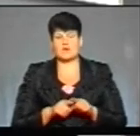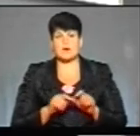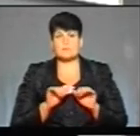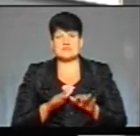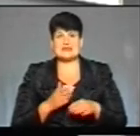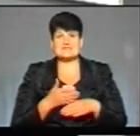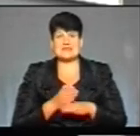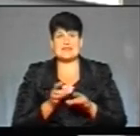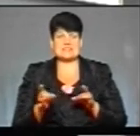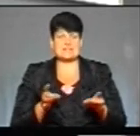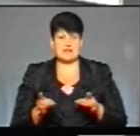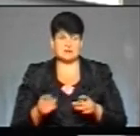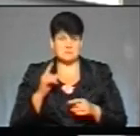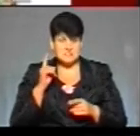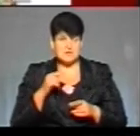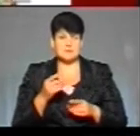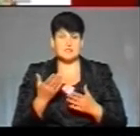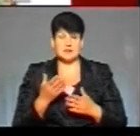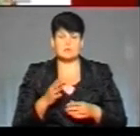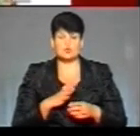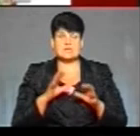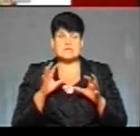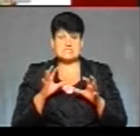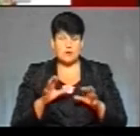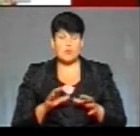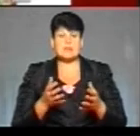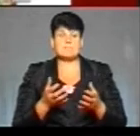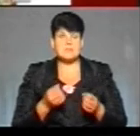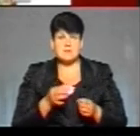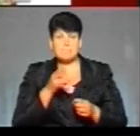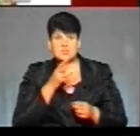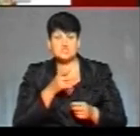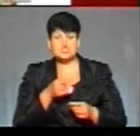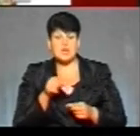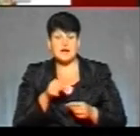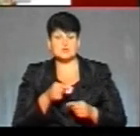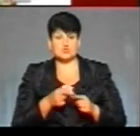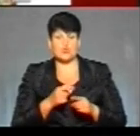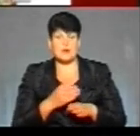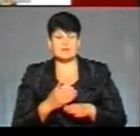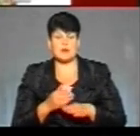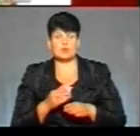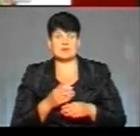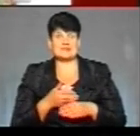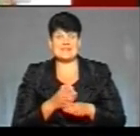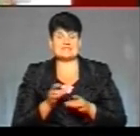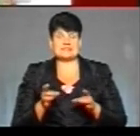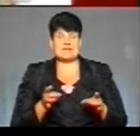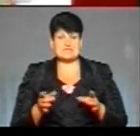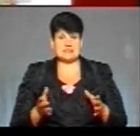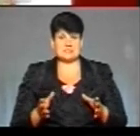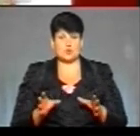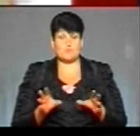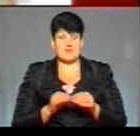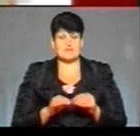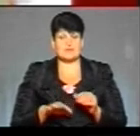починався. Так, ми знаємо дуже багато, які закони ще були прийняті під час цього етапу децентралізації, тобто об'єднання територіальних громад.